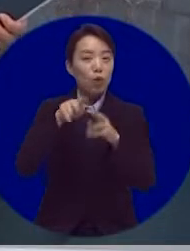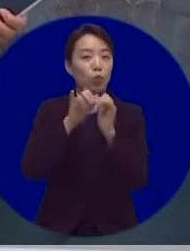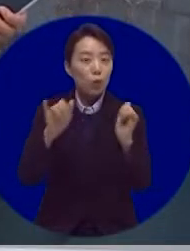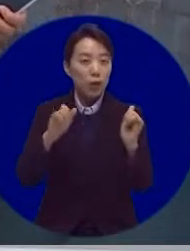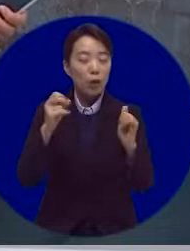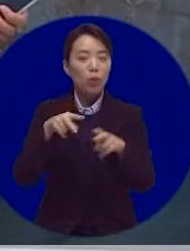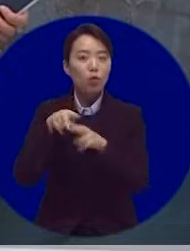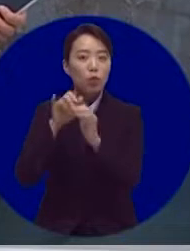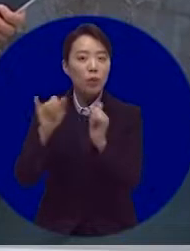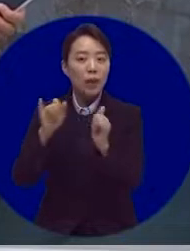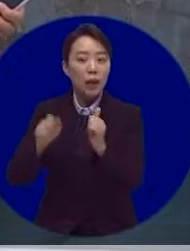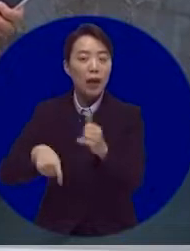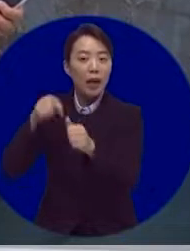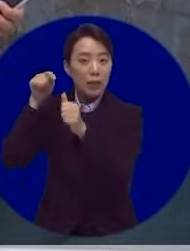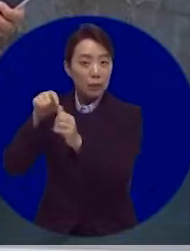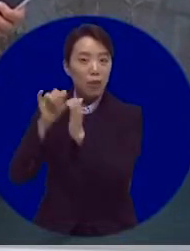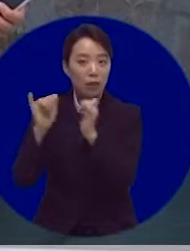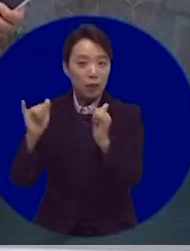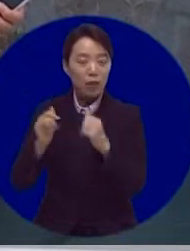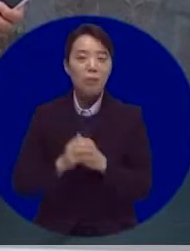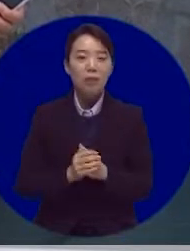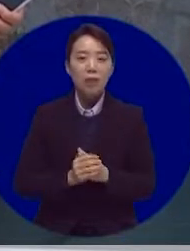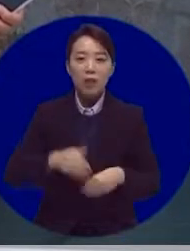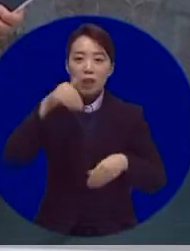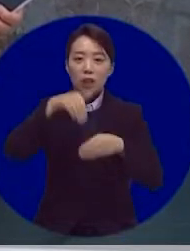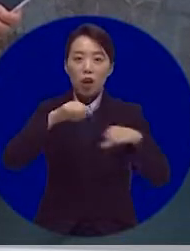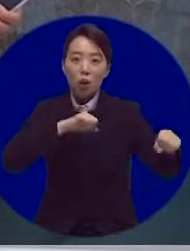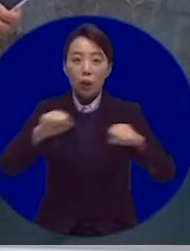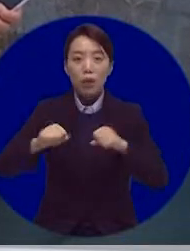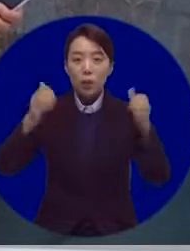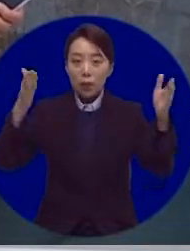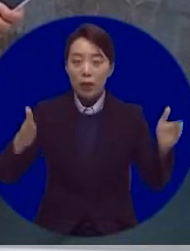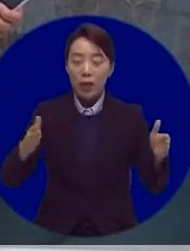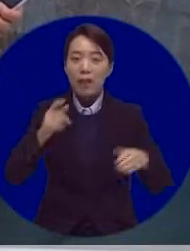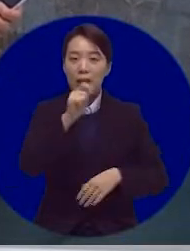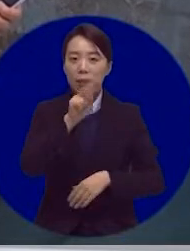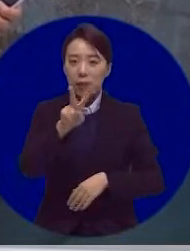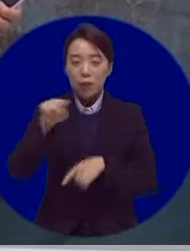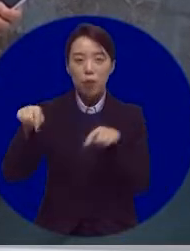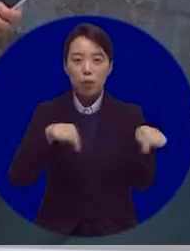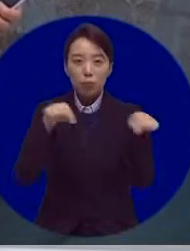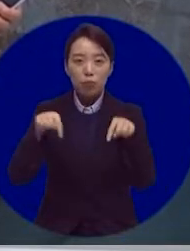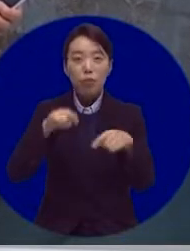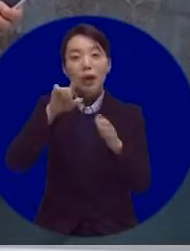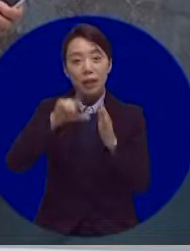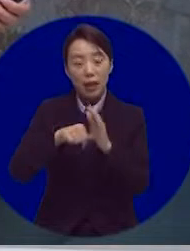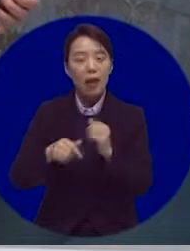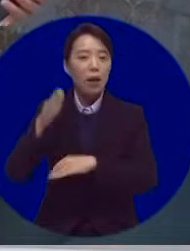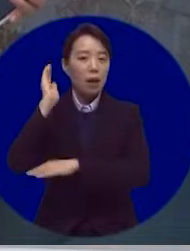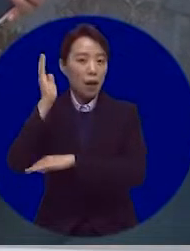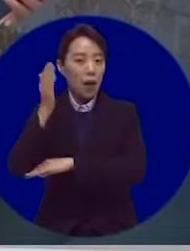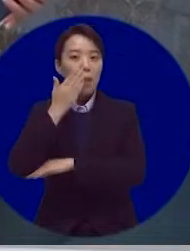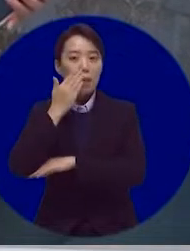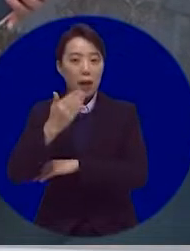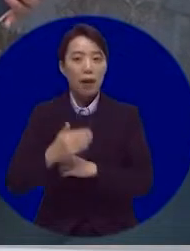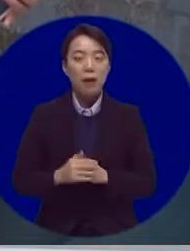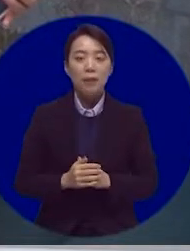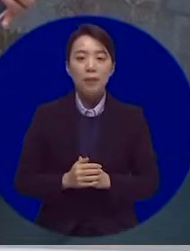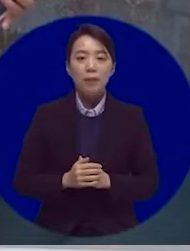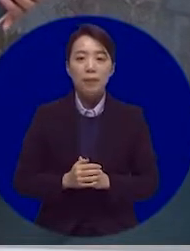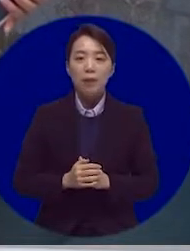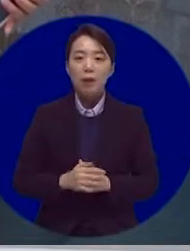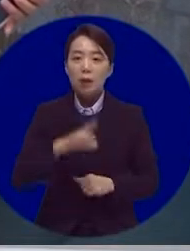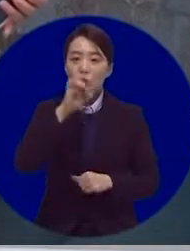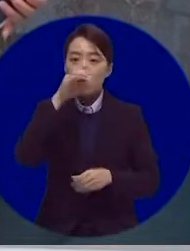후보자와 후보자가 지명하는 연설원은 선거운동 기간 중에 텔레비전이나 라디오 방송 시설을 이용한 연설을 할 수 있습니다.